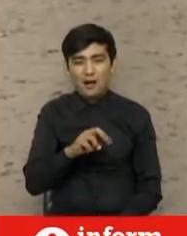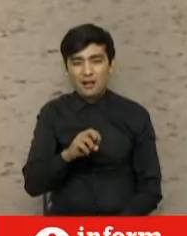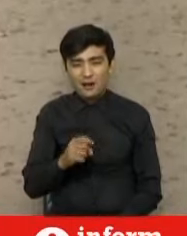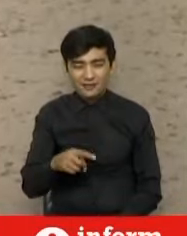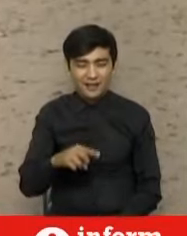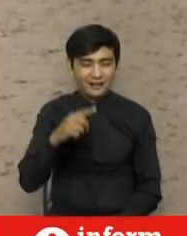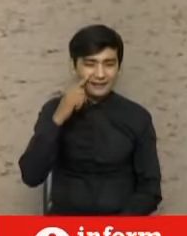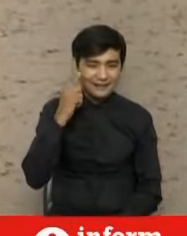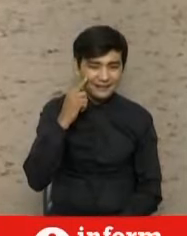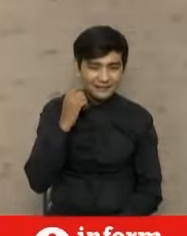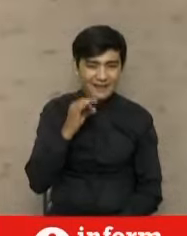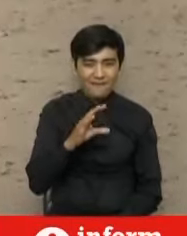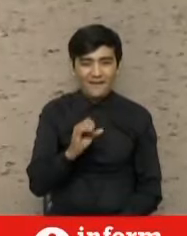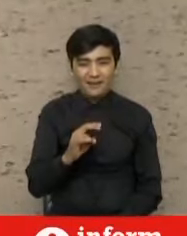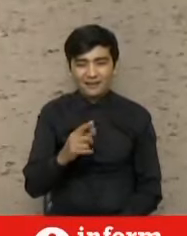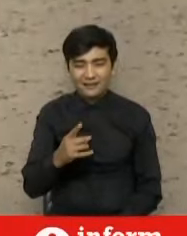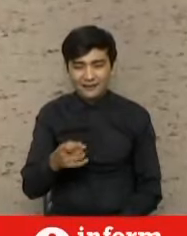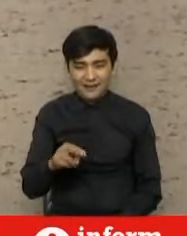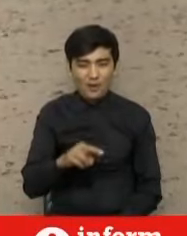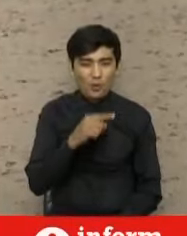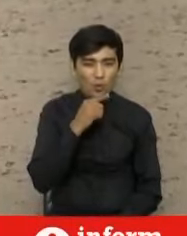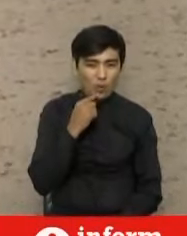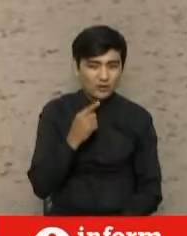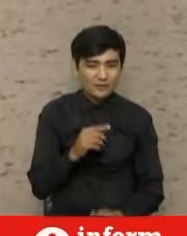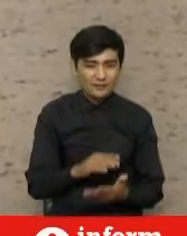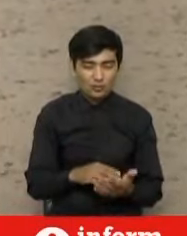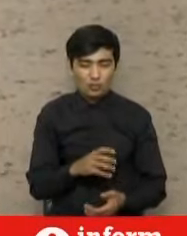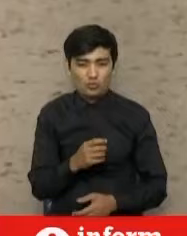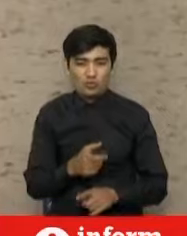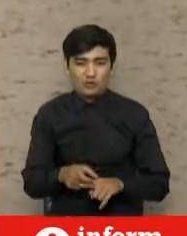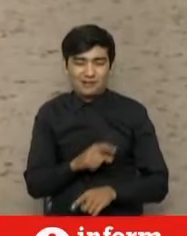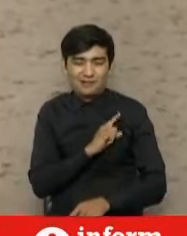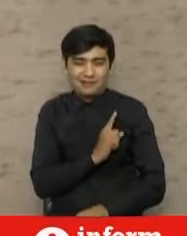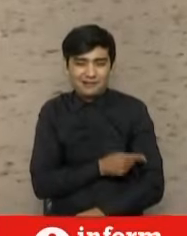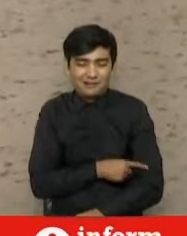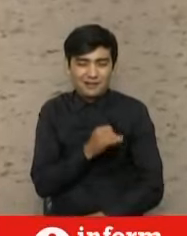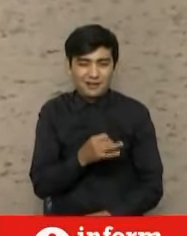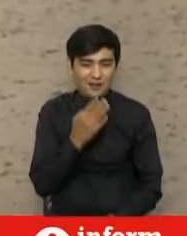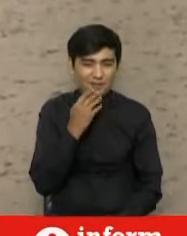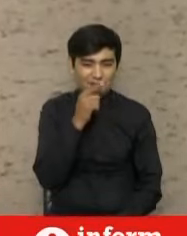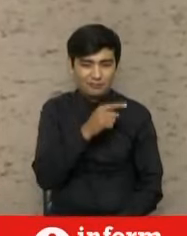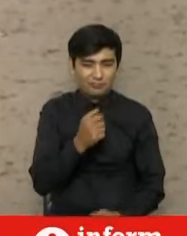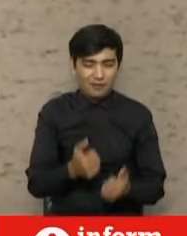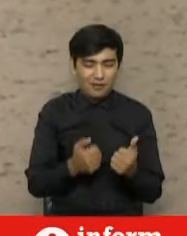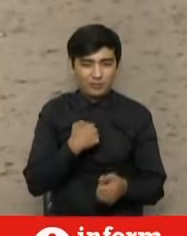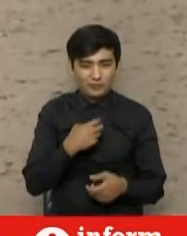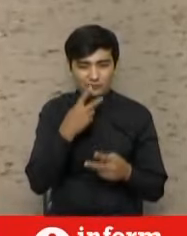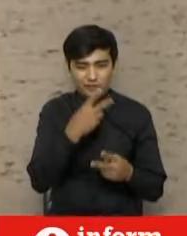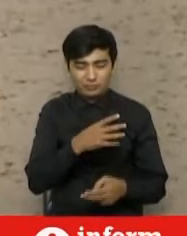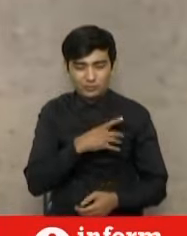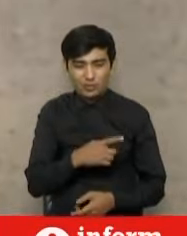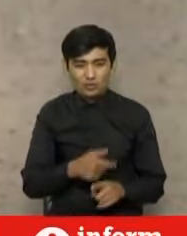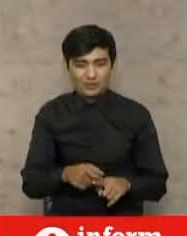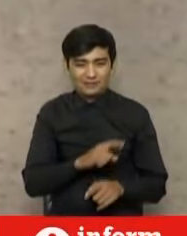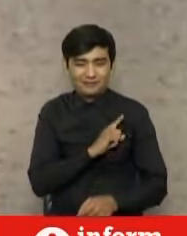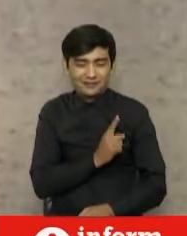елін мергендер және Венгрия мен Ресейдің мергендер өте мықты, өйткені біз шетелдік жарыстарда оларды көрдік және олар деңгейі өте